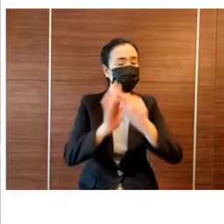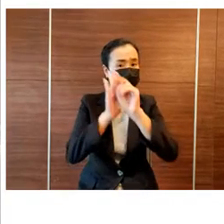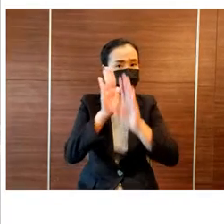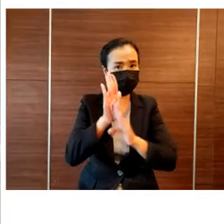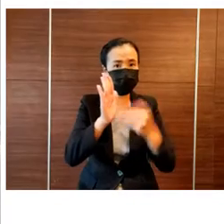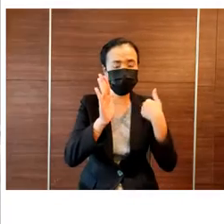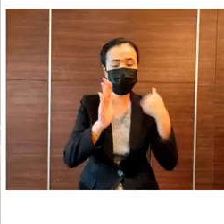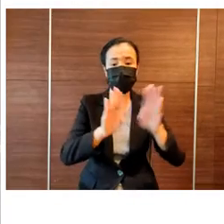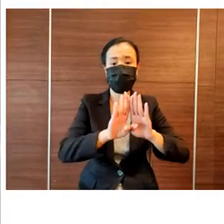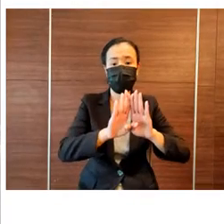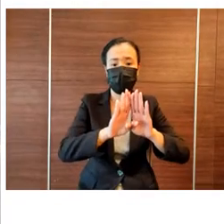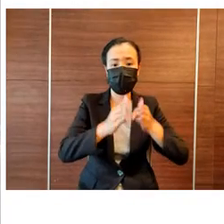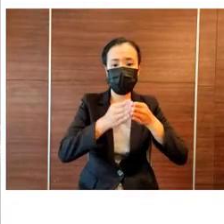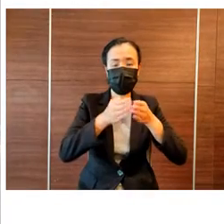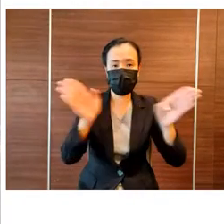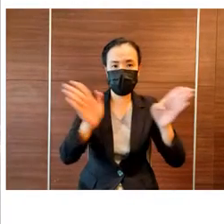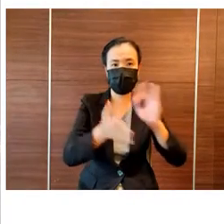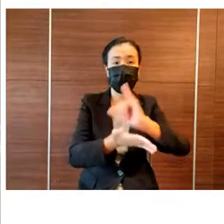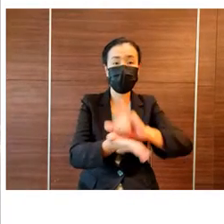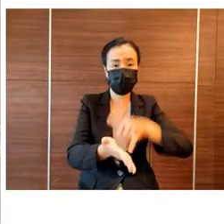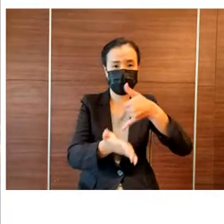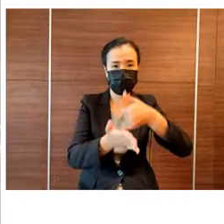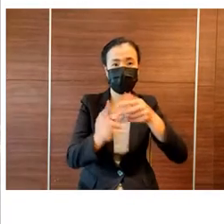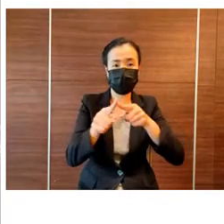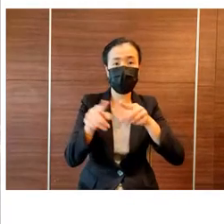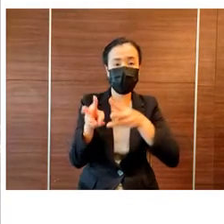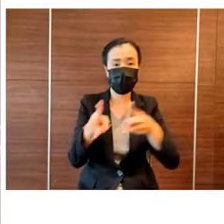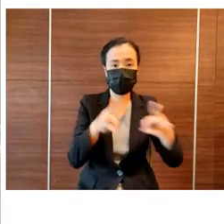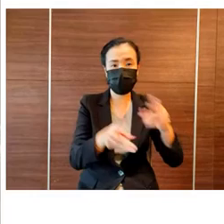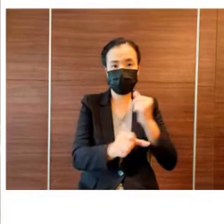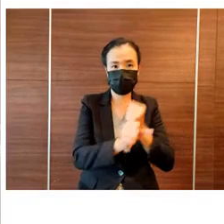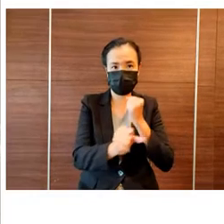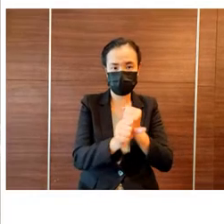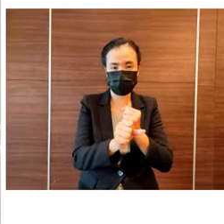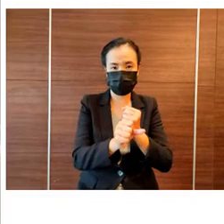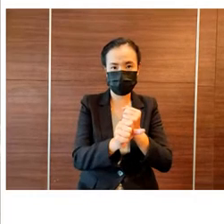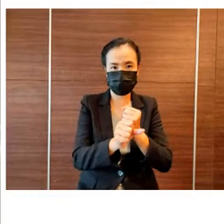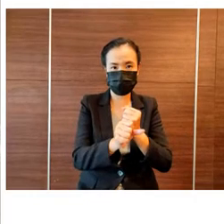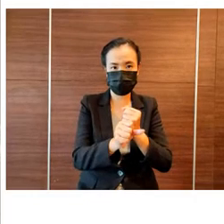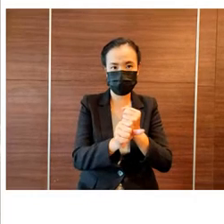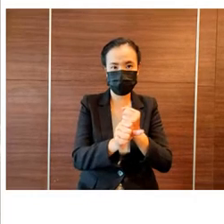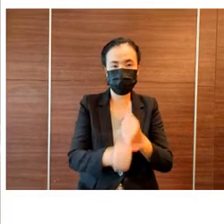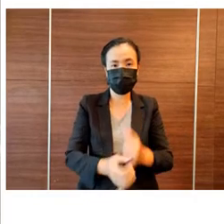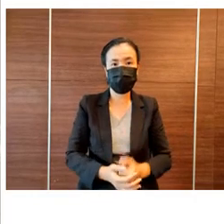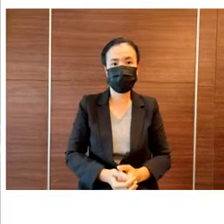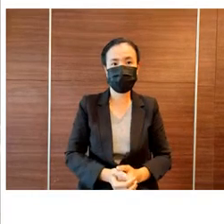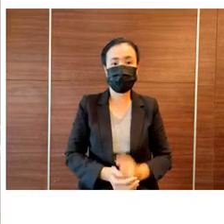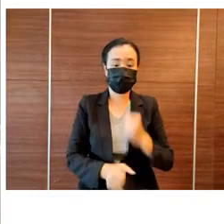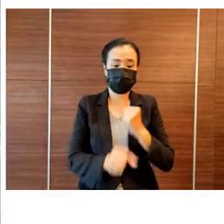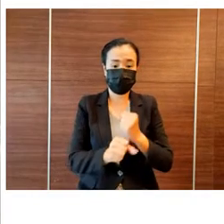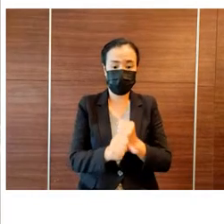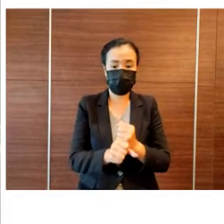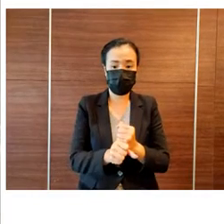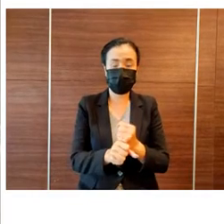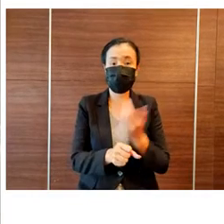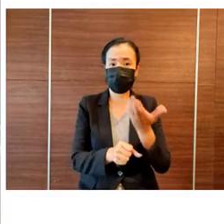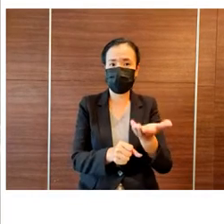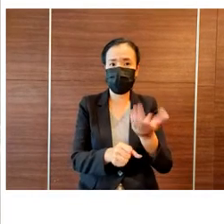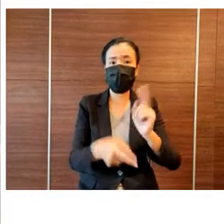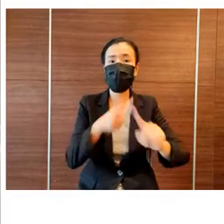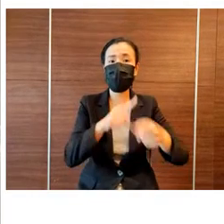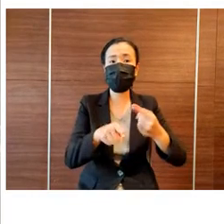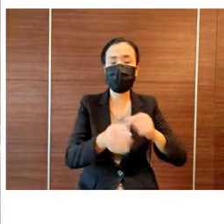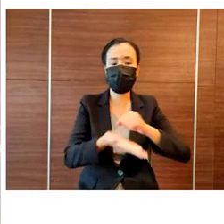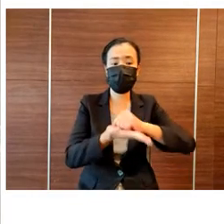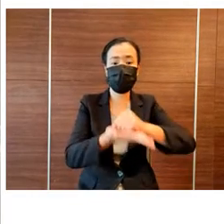ถึงแม้จะเปิดกว้างบอกว่าให้เรามีการบำบัดเนี่ยแนวทางสำหรับการที่จะทำงานเรื่องนี้กับเพื่อนๆที่เป็น